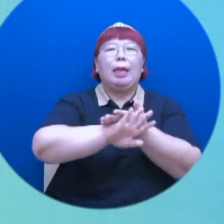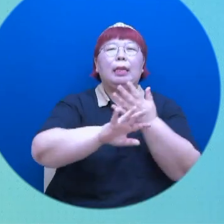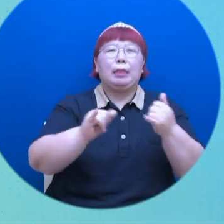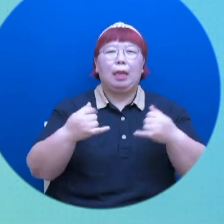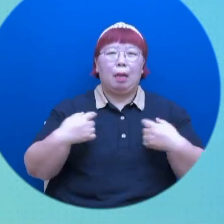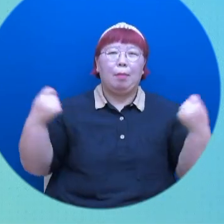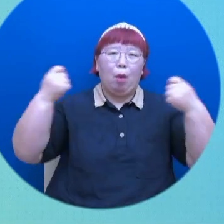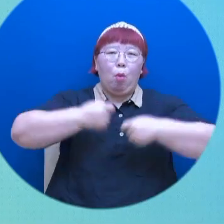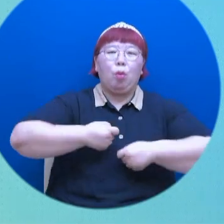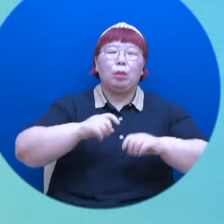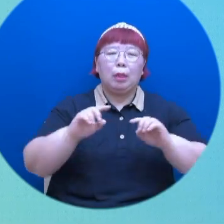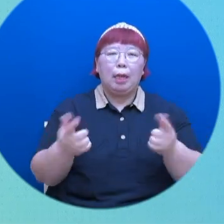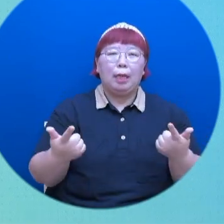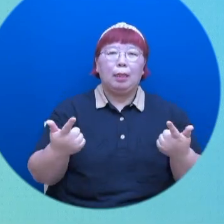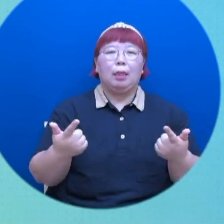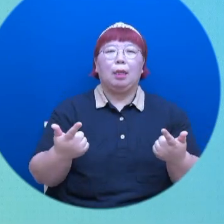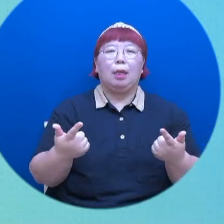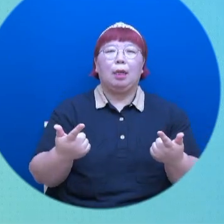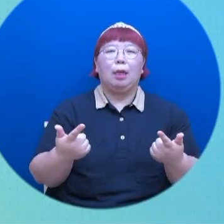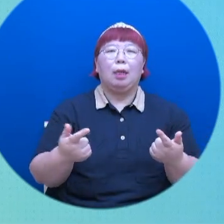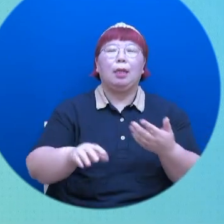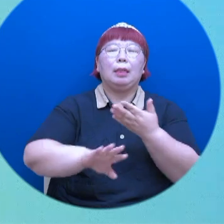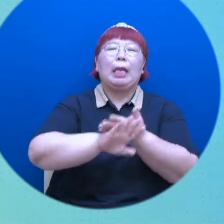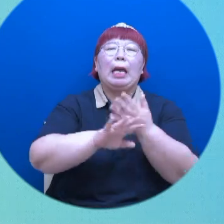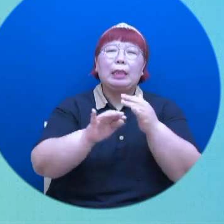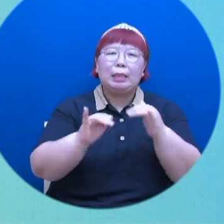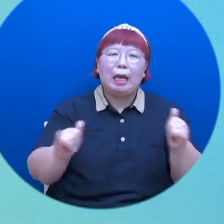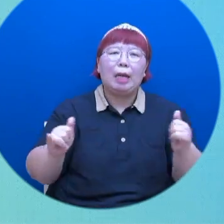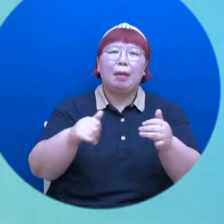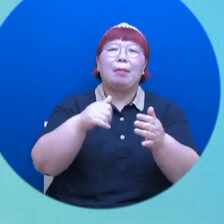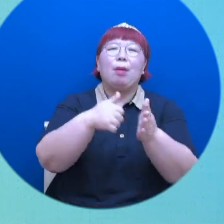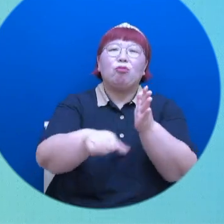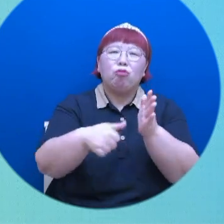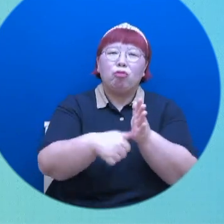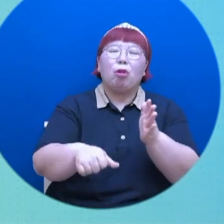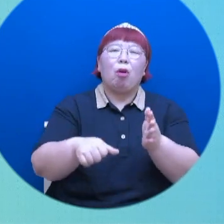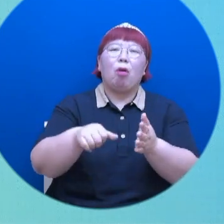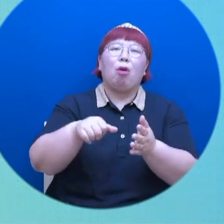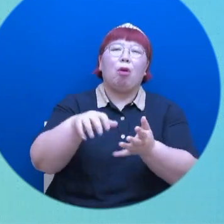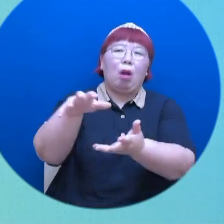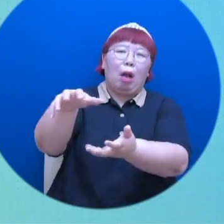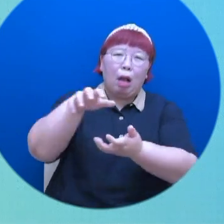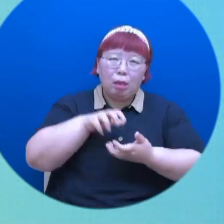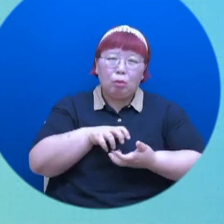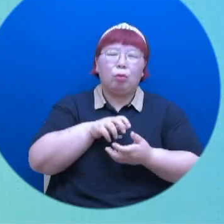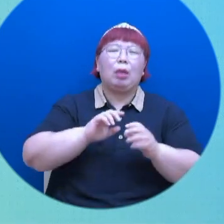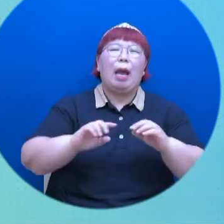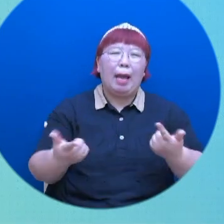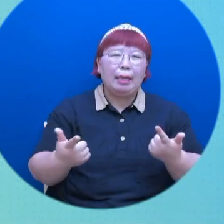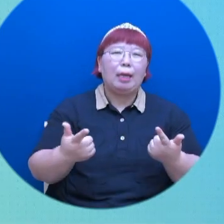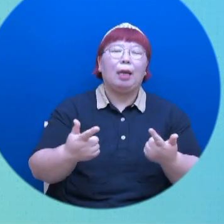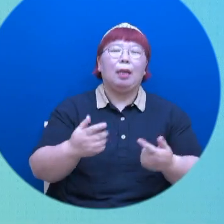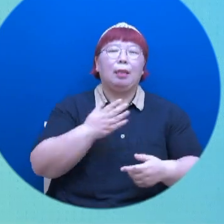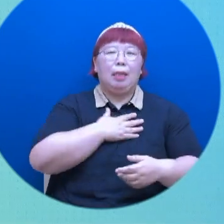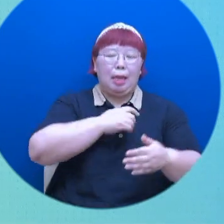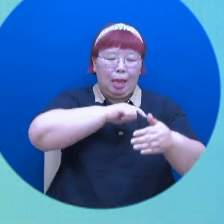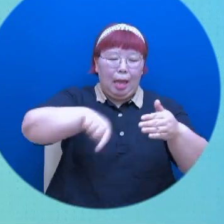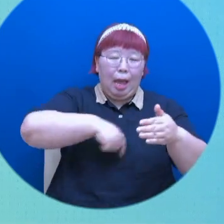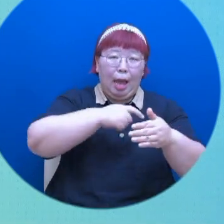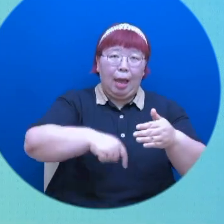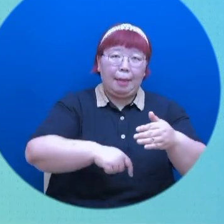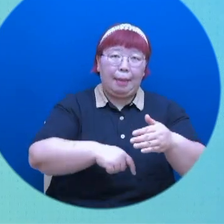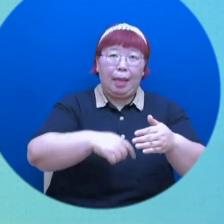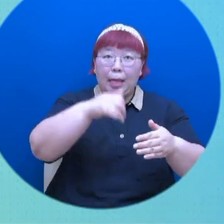아니라, 다른 사람들의 무기가 아니라 자신 안에 담겨 있는